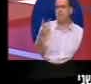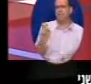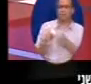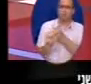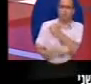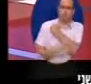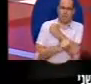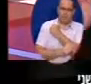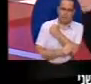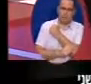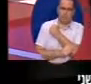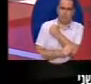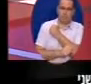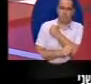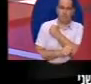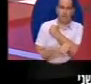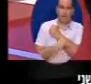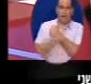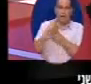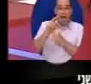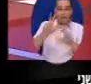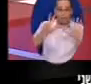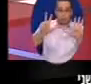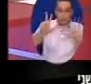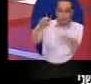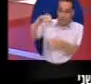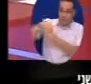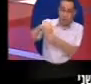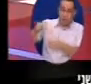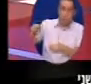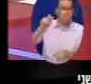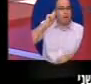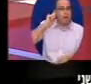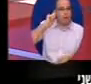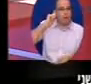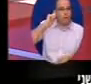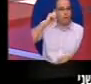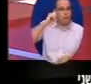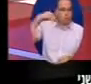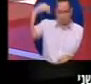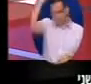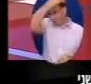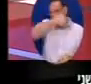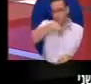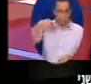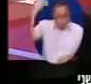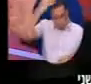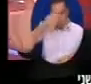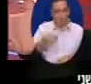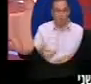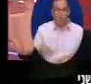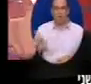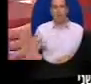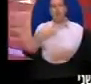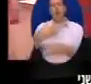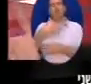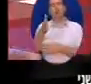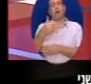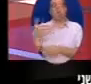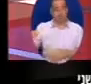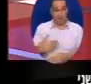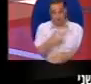סטודנטים, אבל אתה יודע, 8 מתוכם בנות עם כיסוי עם רעלה לשער.